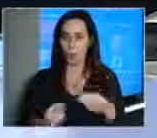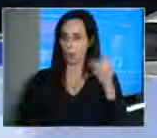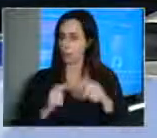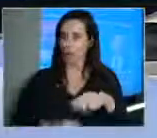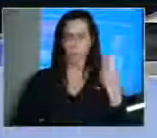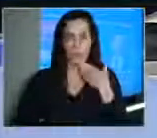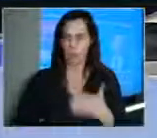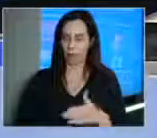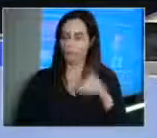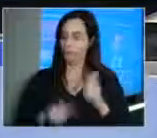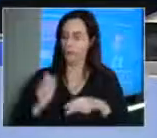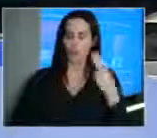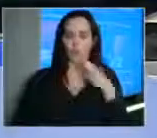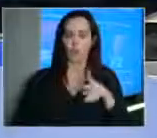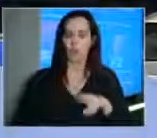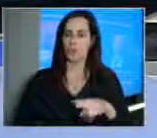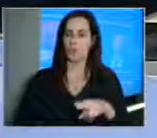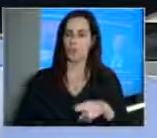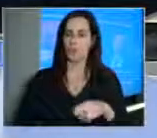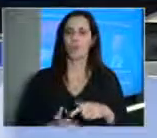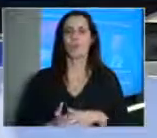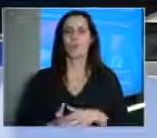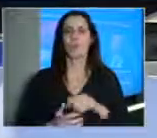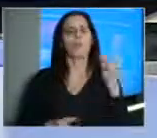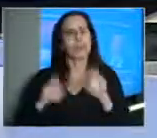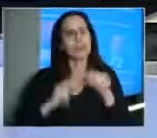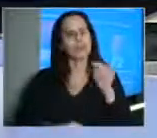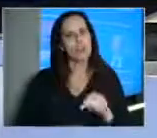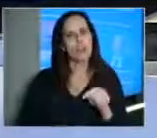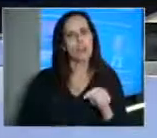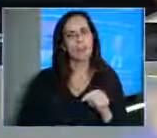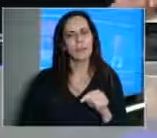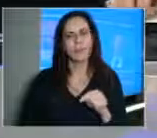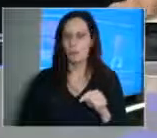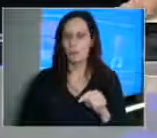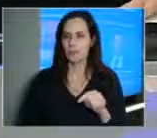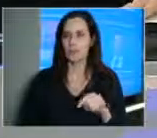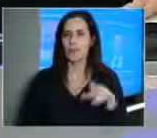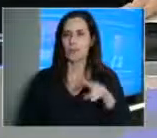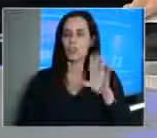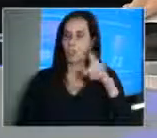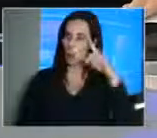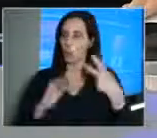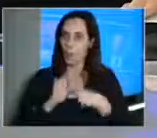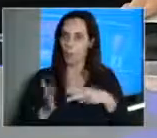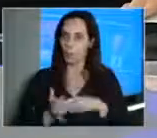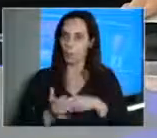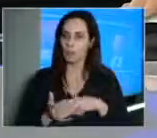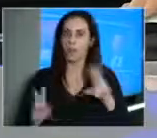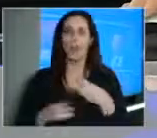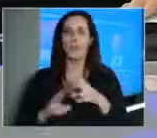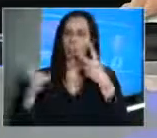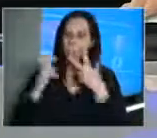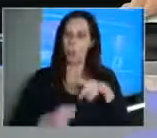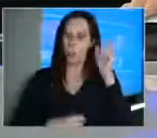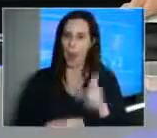להטאבי בארץ, ולציבור להטאבי הזה יש משפחות mm-hmm. מאוד רחובות. ולאנשים האלה, תתפלאי לשמוע, יש גם דעות פוליטיות. ואי אפשר